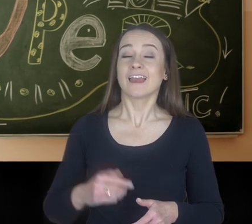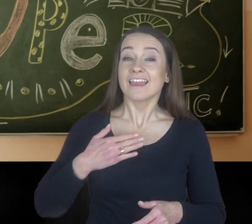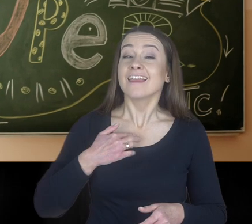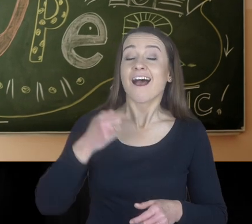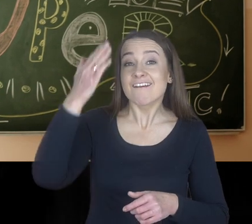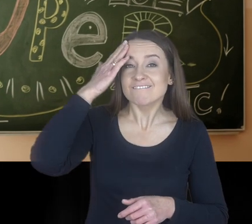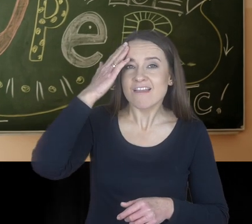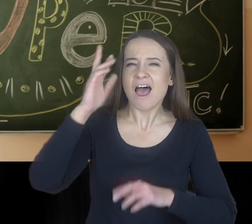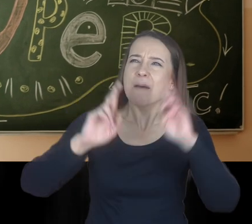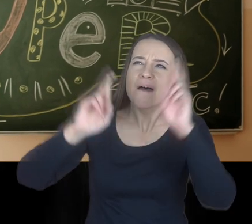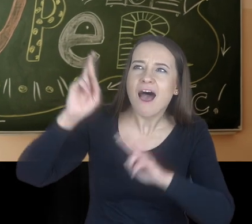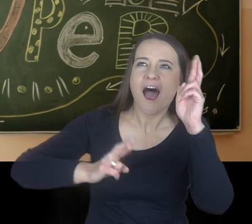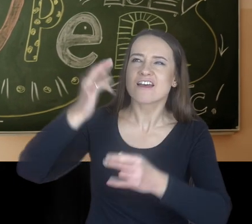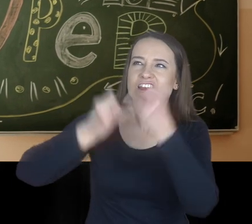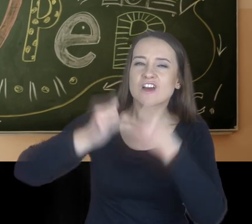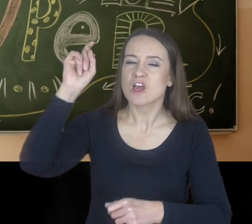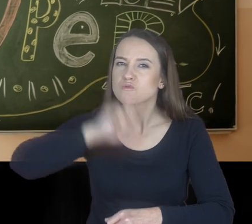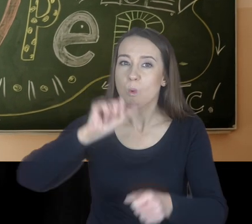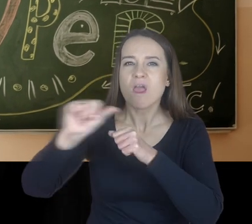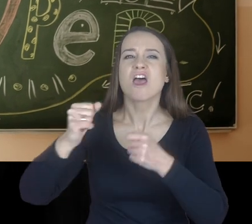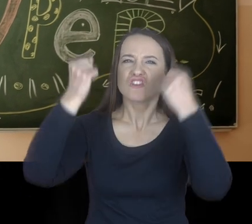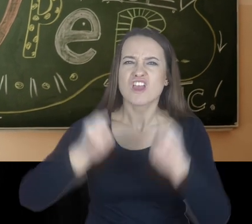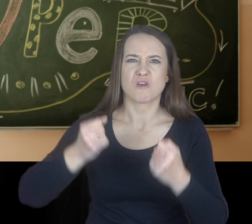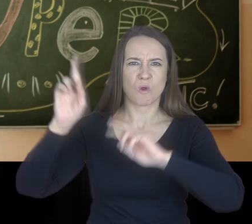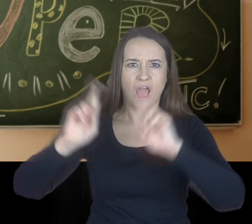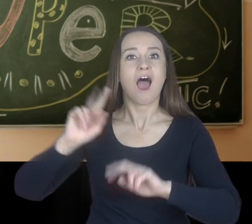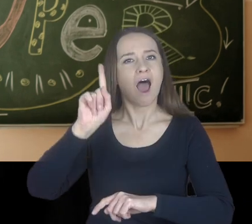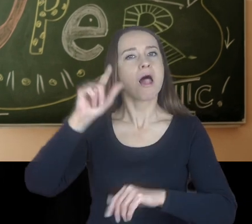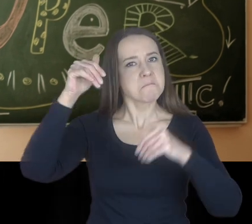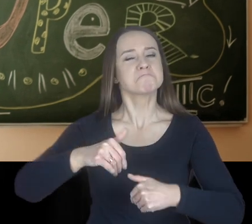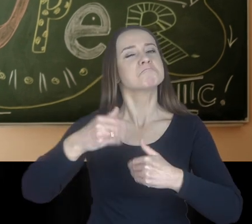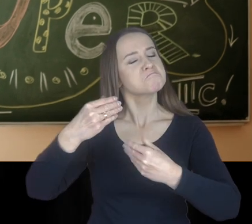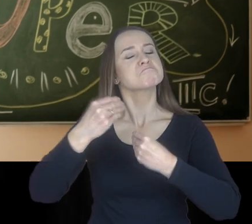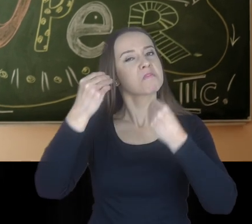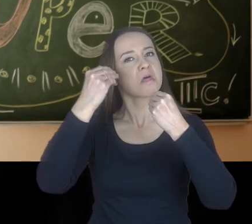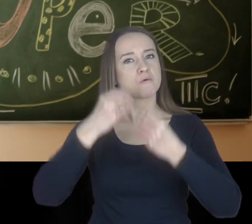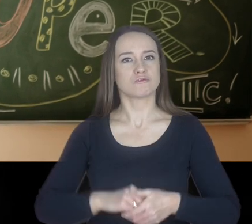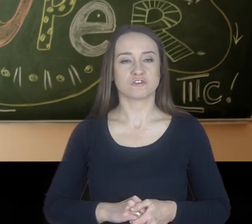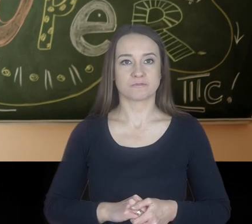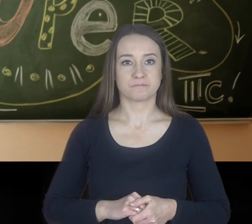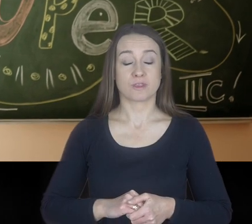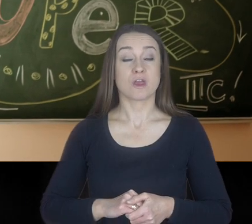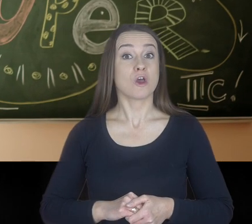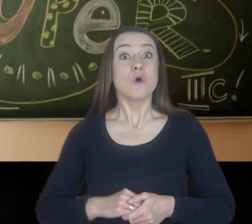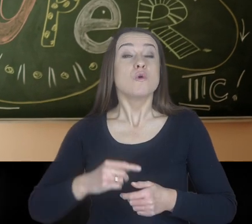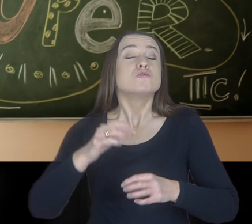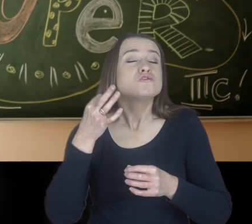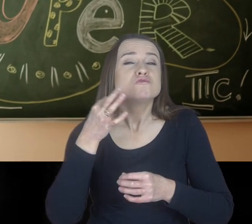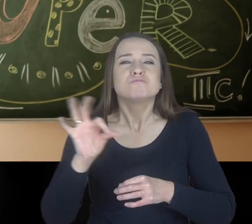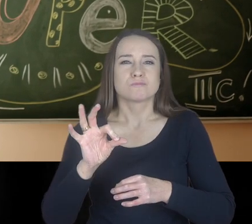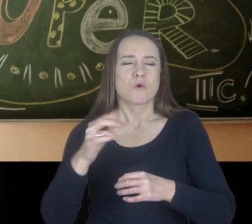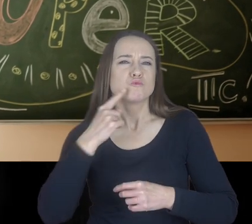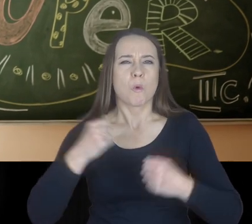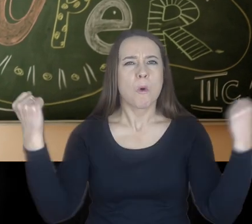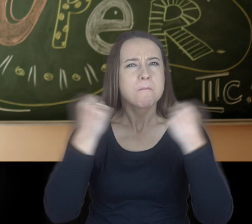Ja wiem, że reagowanie na zło bywa trudne. Ale można się tego nauczyć. Jeżeli tylko zgłębimy tajniki pewnej